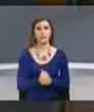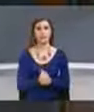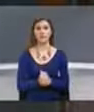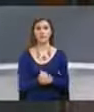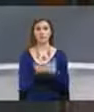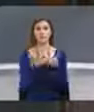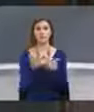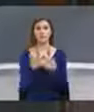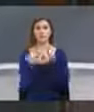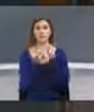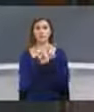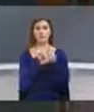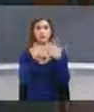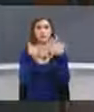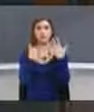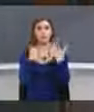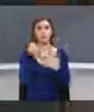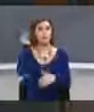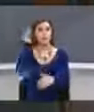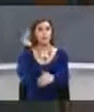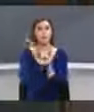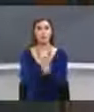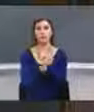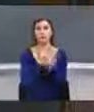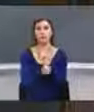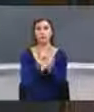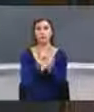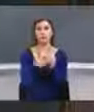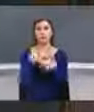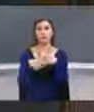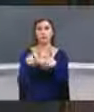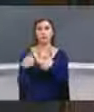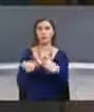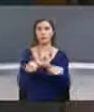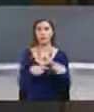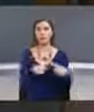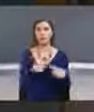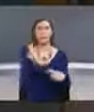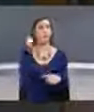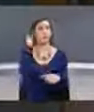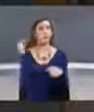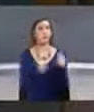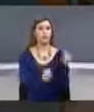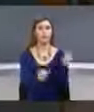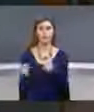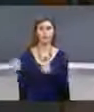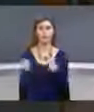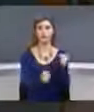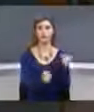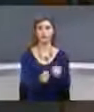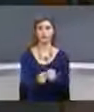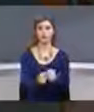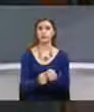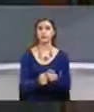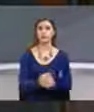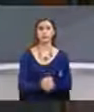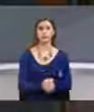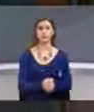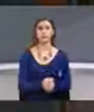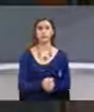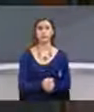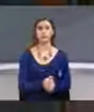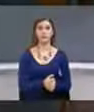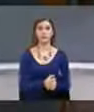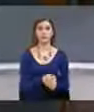urdhëroni ndryshoni 6 ministra me një herë dhe vendosni të gjinisë femërore. Ashtu që shtot ky ligj.